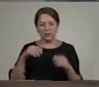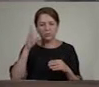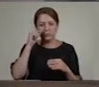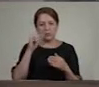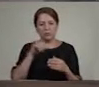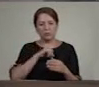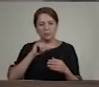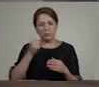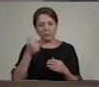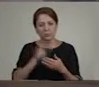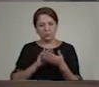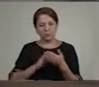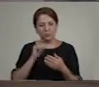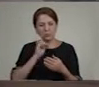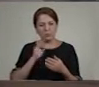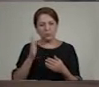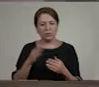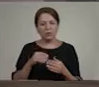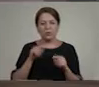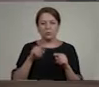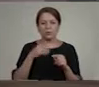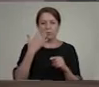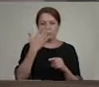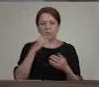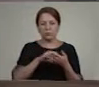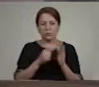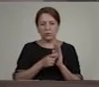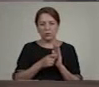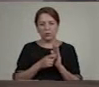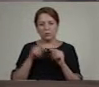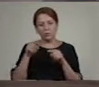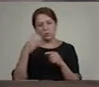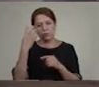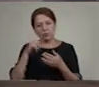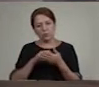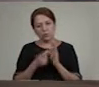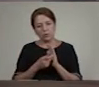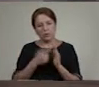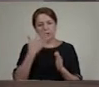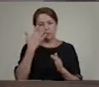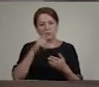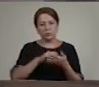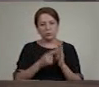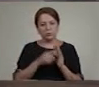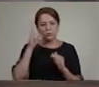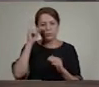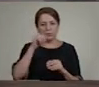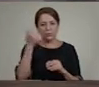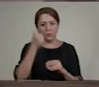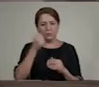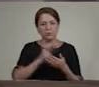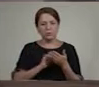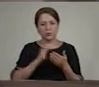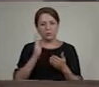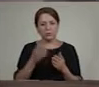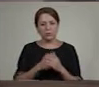olganimiz qulay bo'ladi. Ya'ni bunda 5 xonali son, bunda 4 xonali, 5 xonali sonni avval yozib olamiz.